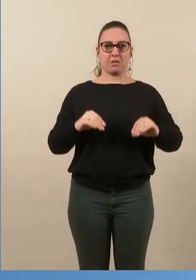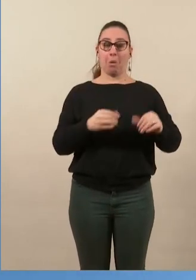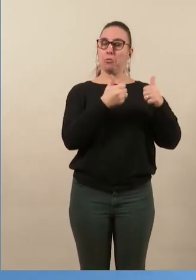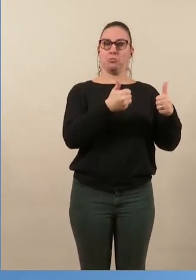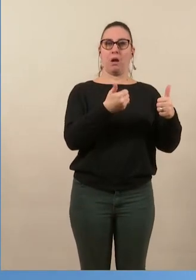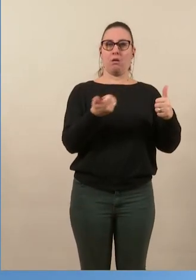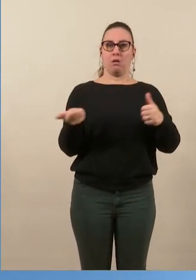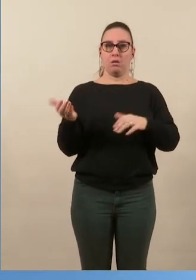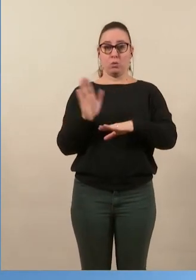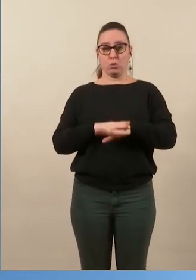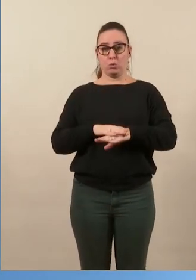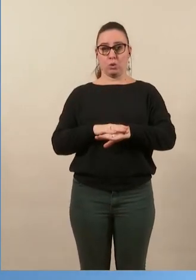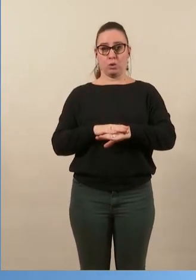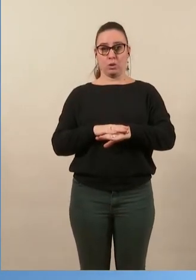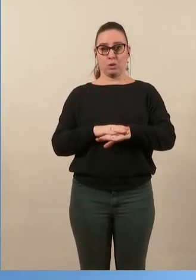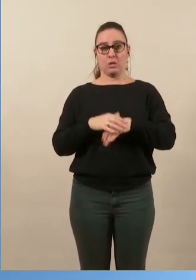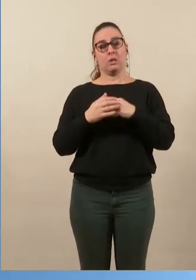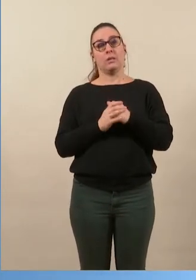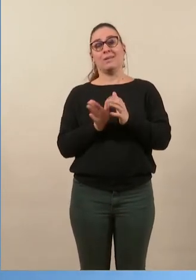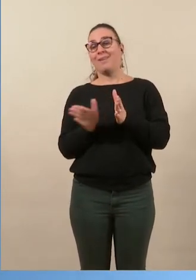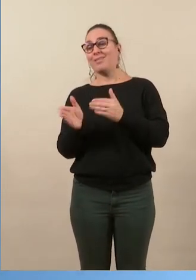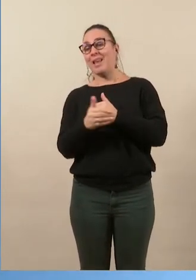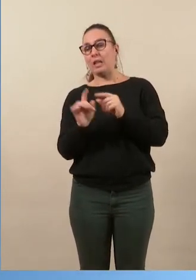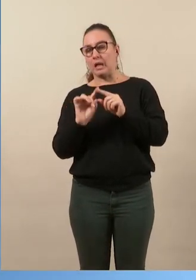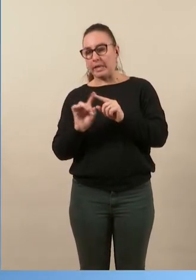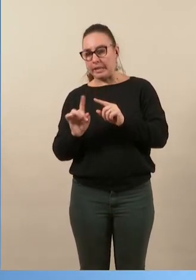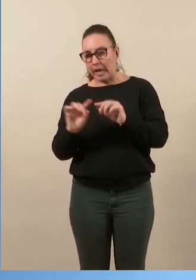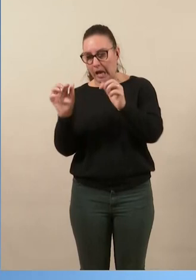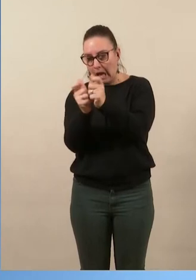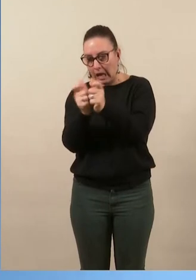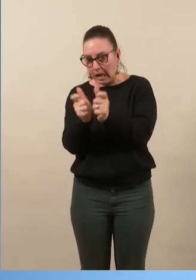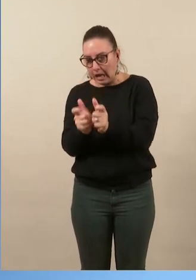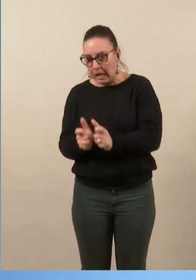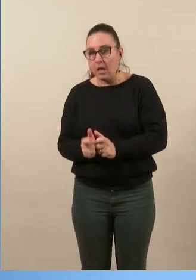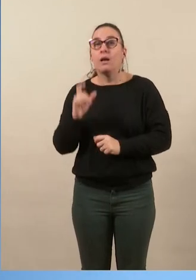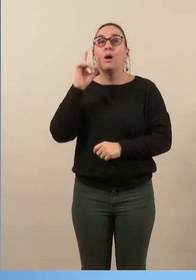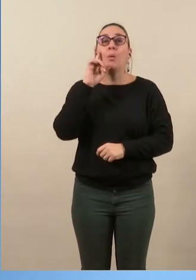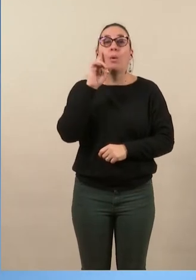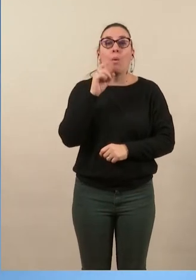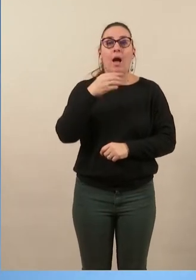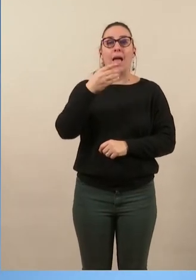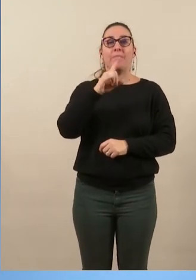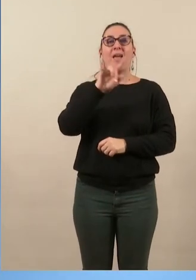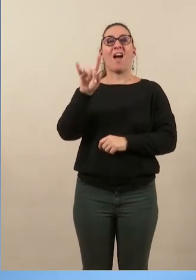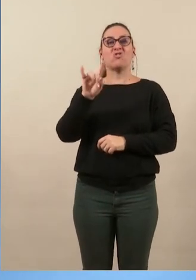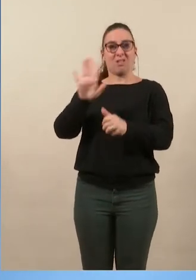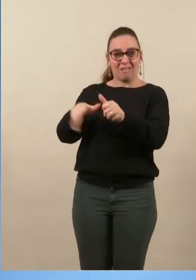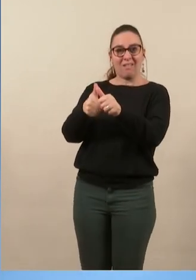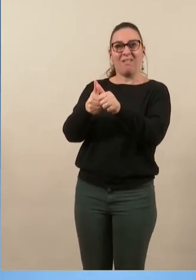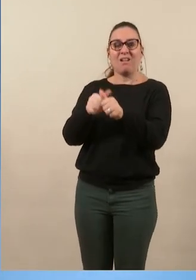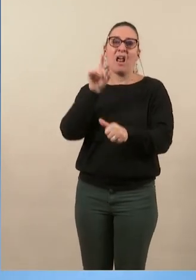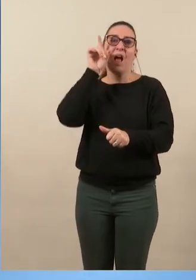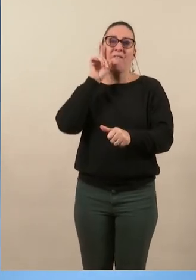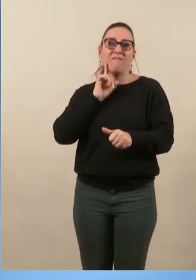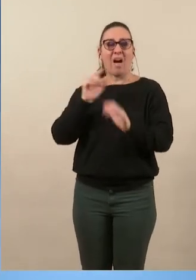super même chose le diable se cache dans les détails parce qu'on apprend que vous accompagnez les MDH pour sortir les femmes